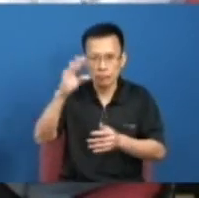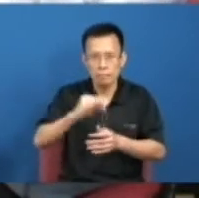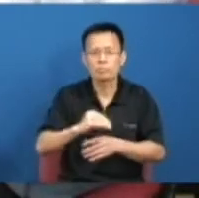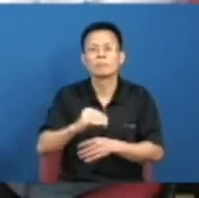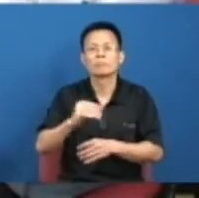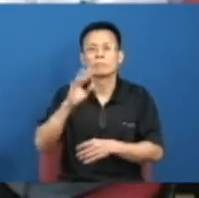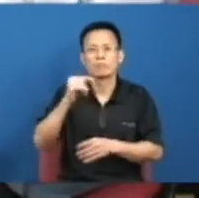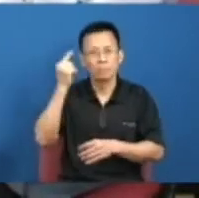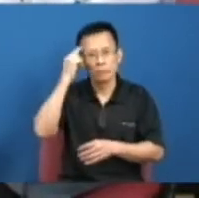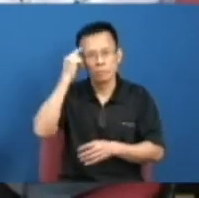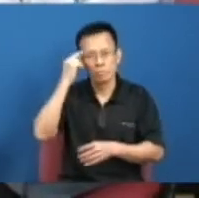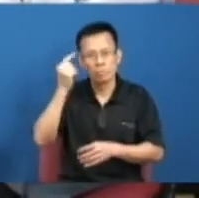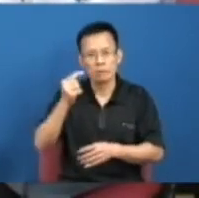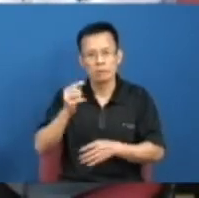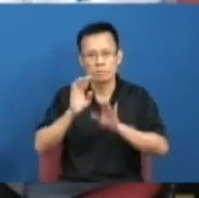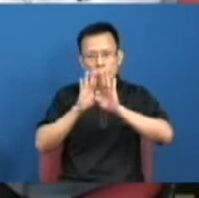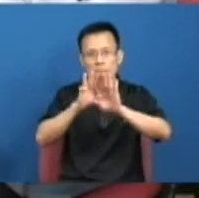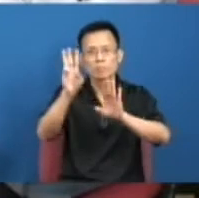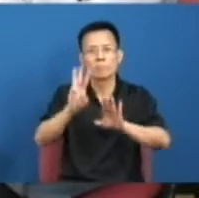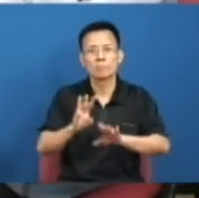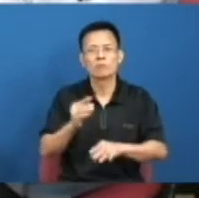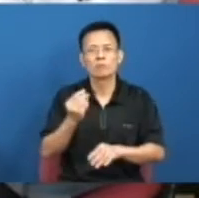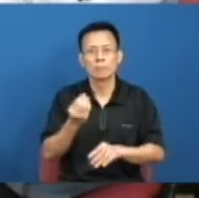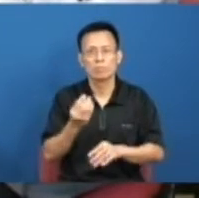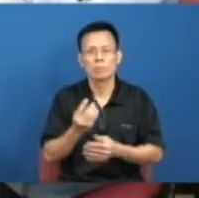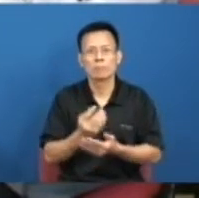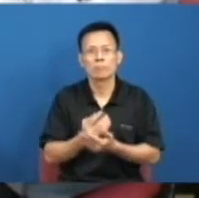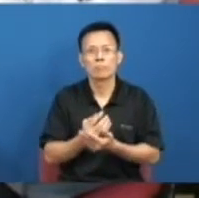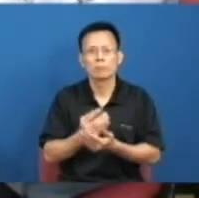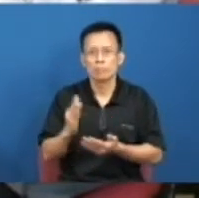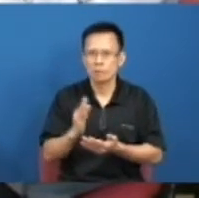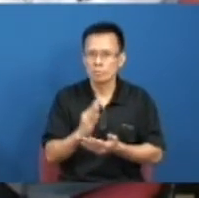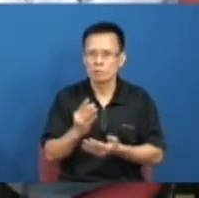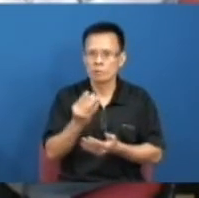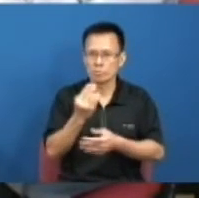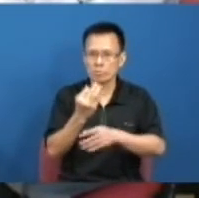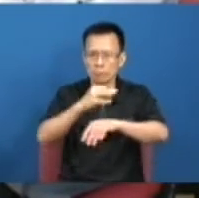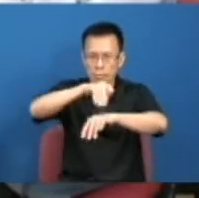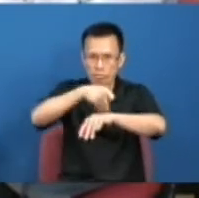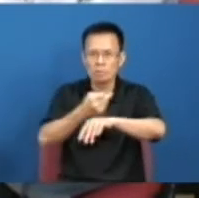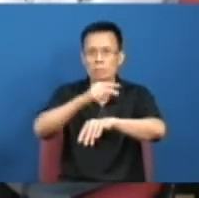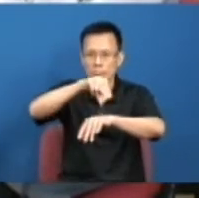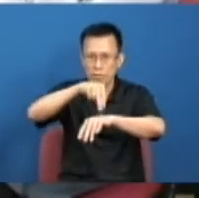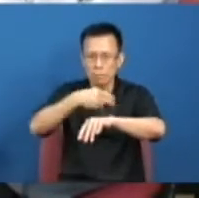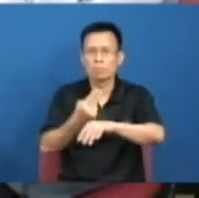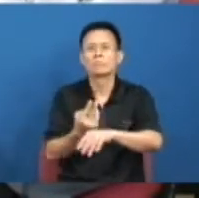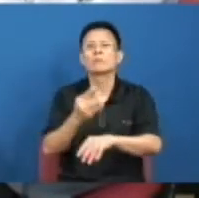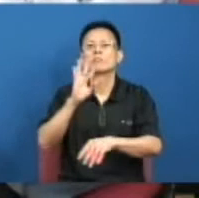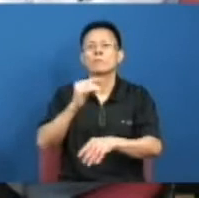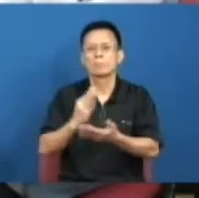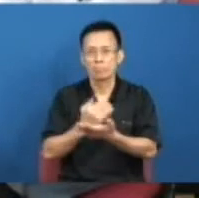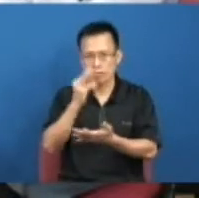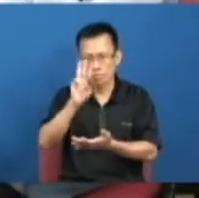晚可以試，好快嗰啲防水料係最大約3-2個鐘頭到咧就可以試得水噶啦。 嗯， 係